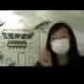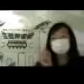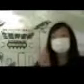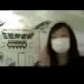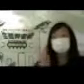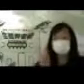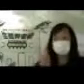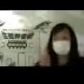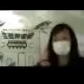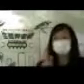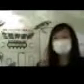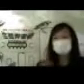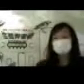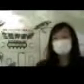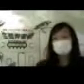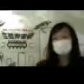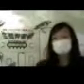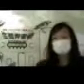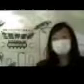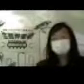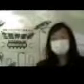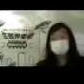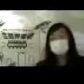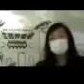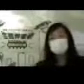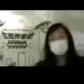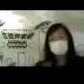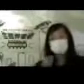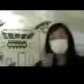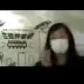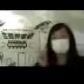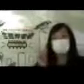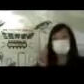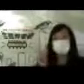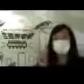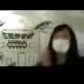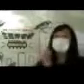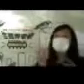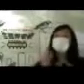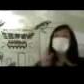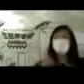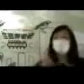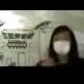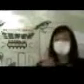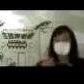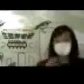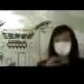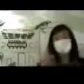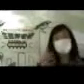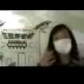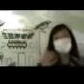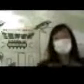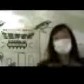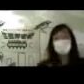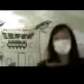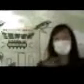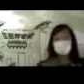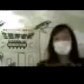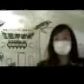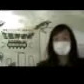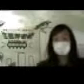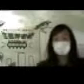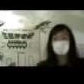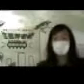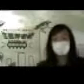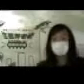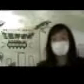呢一粒細葉蓉嘅種子咧，佢發芽生長，咁慢慢咧，佢大家都知道 榕树的根部啦，气根